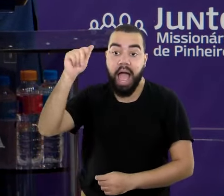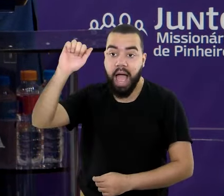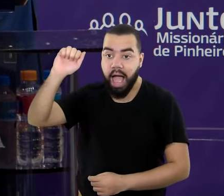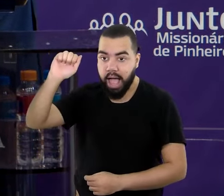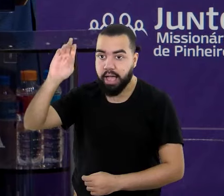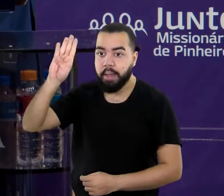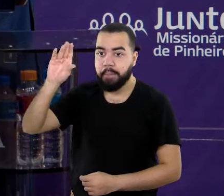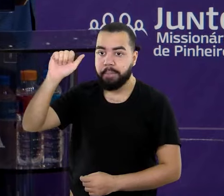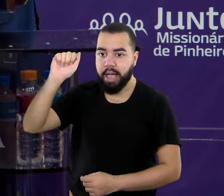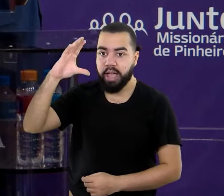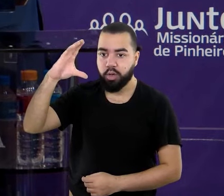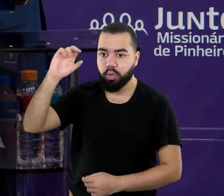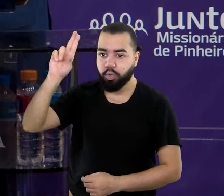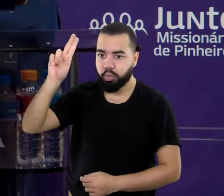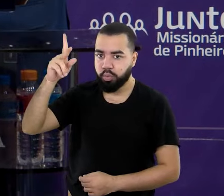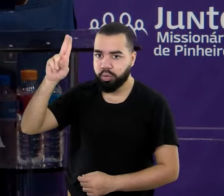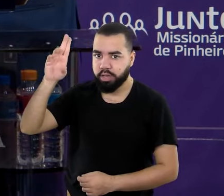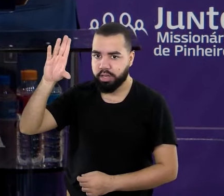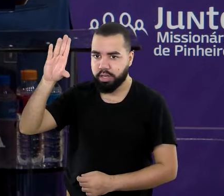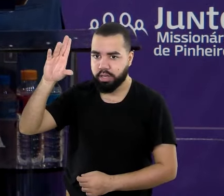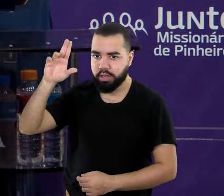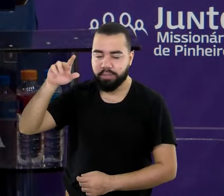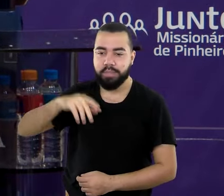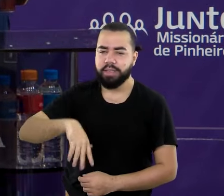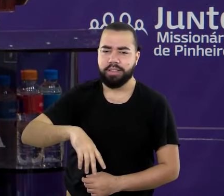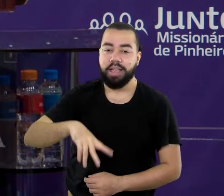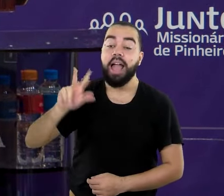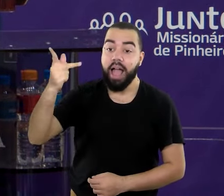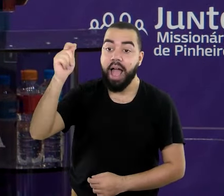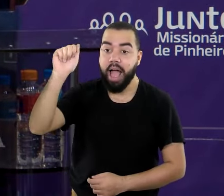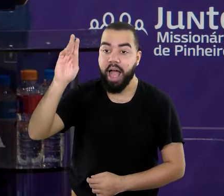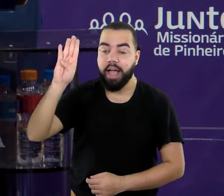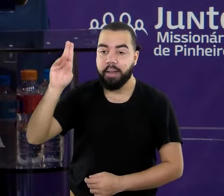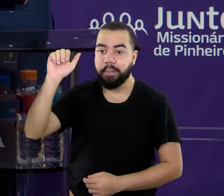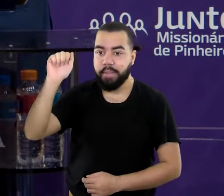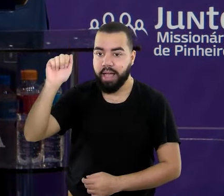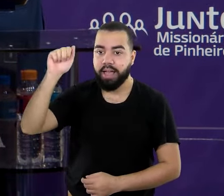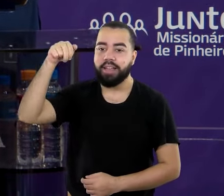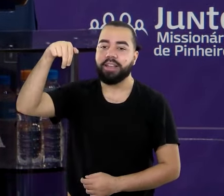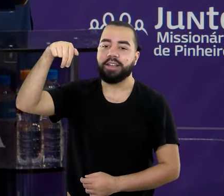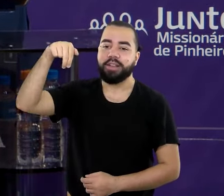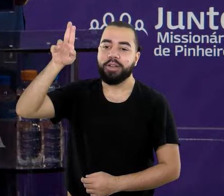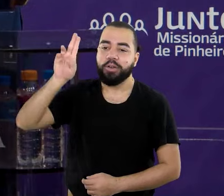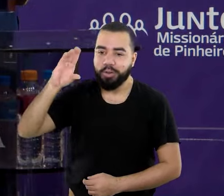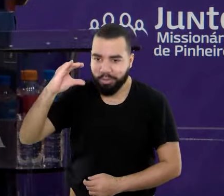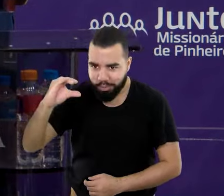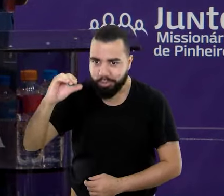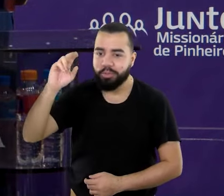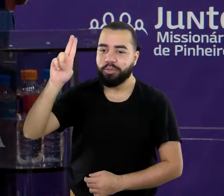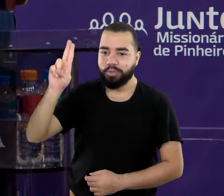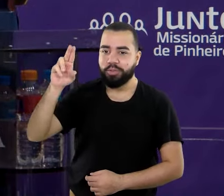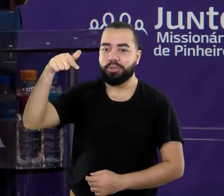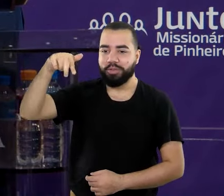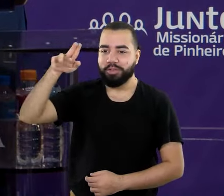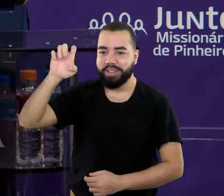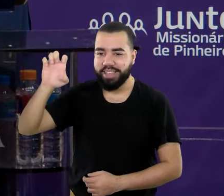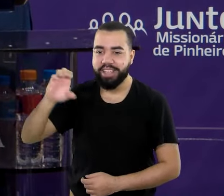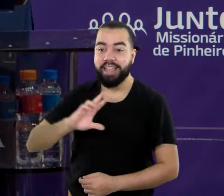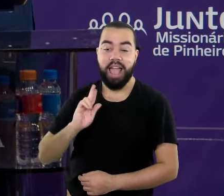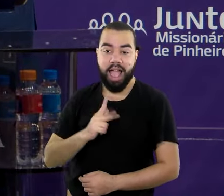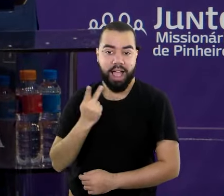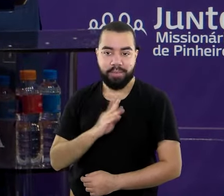como também era do Moisés. 3장 2절요? 3장 2절. 아닌데요. 주의